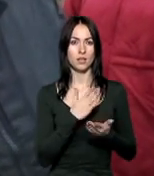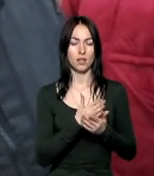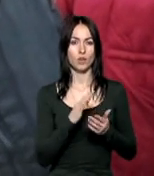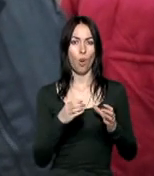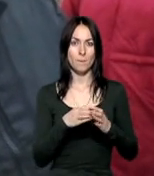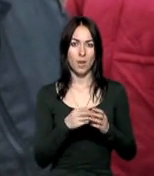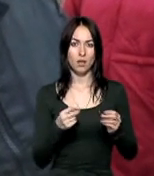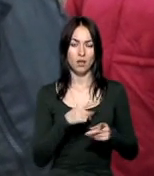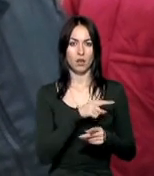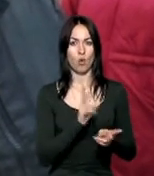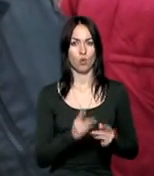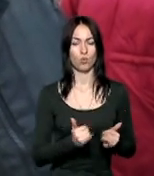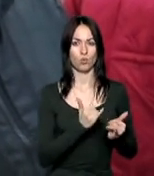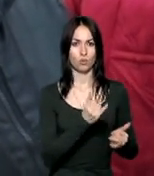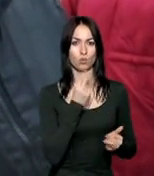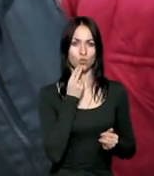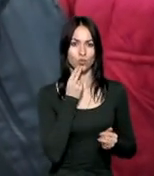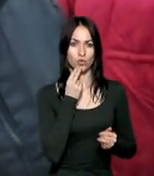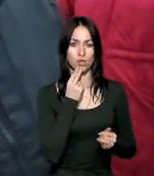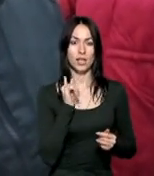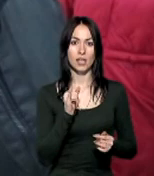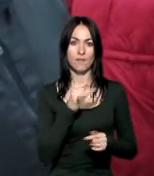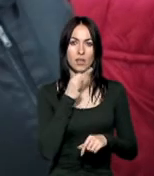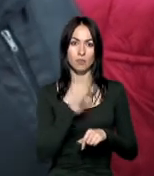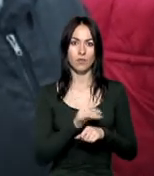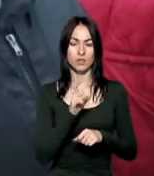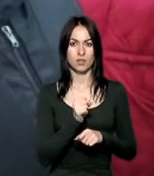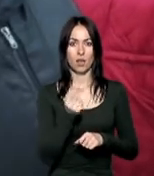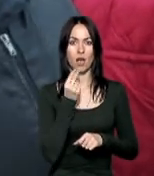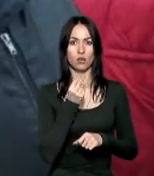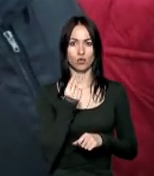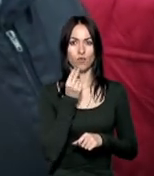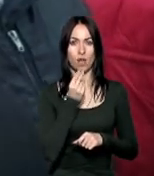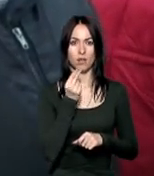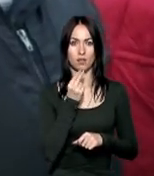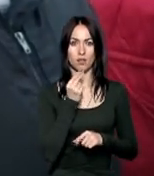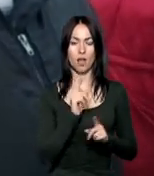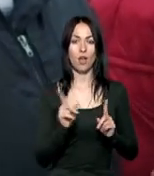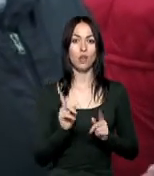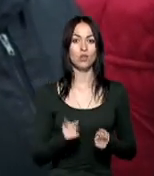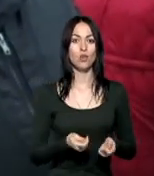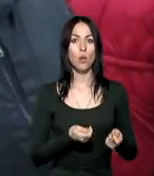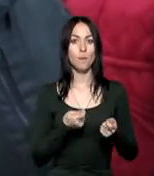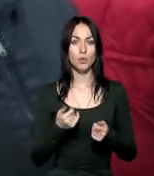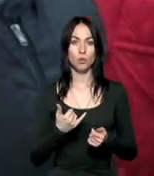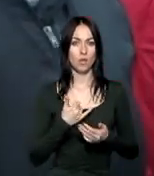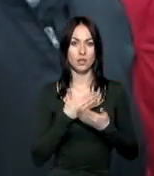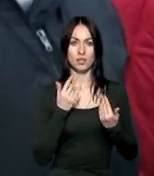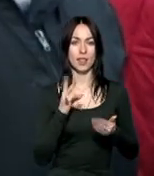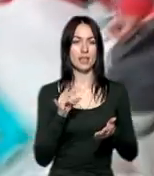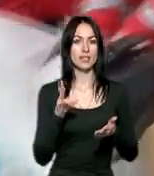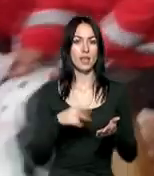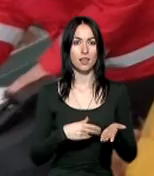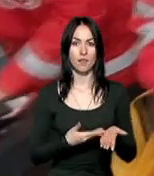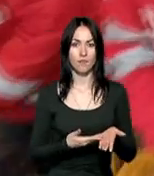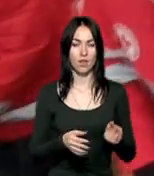їх годує і відповідає за харчування. що принесли, у нас немає ні